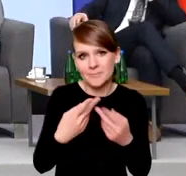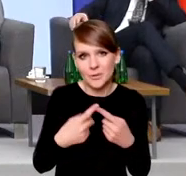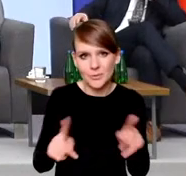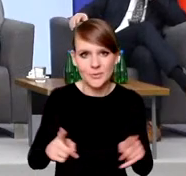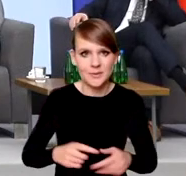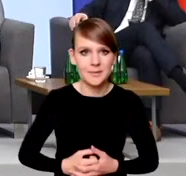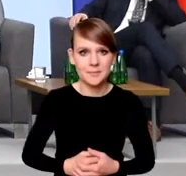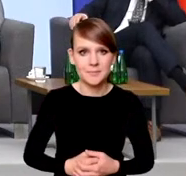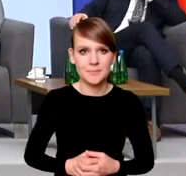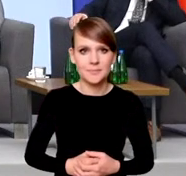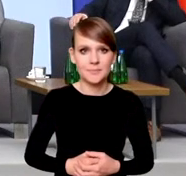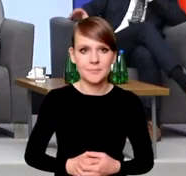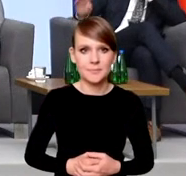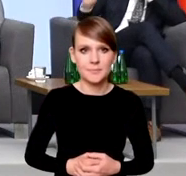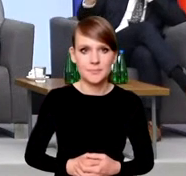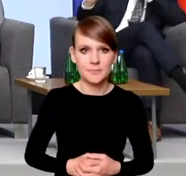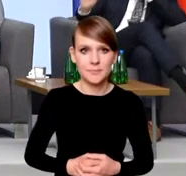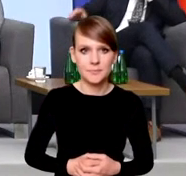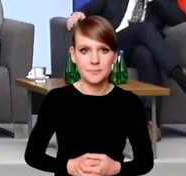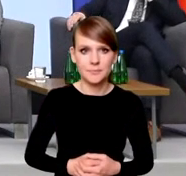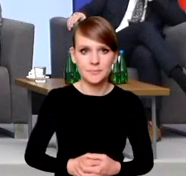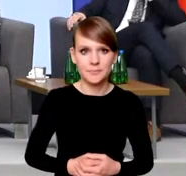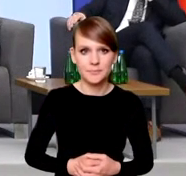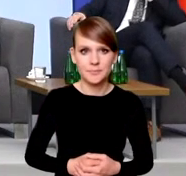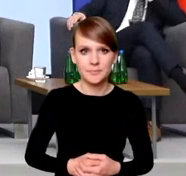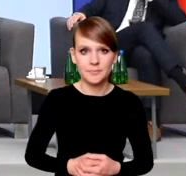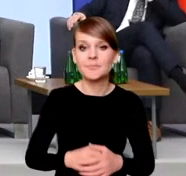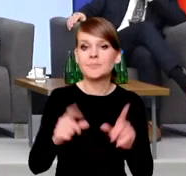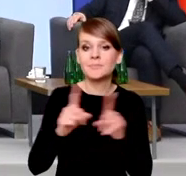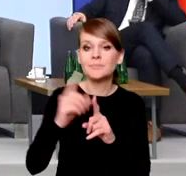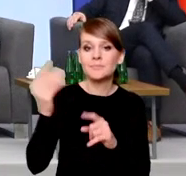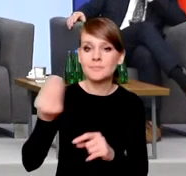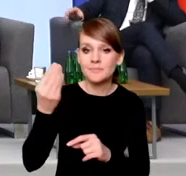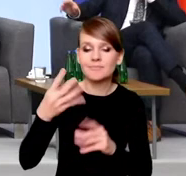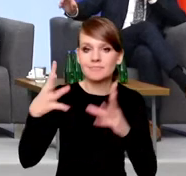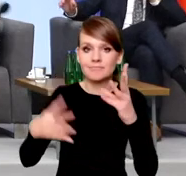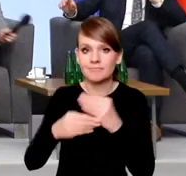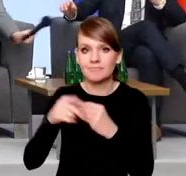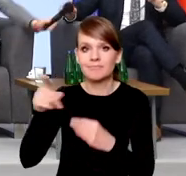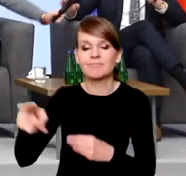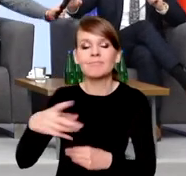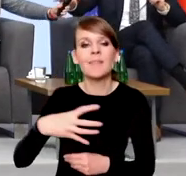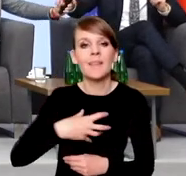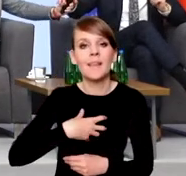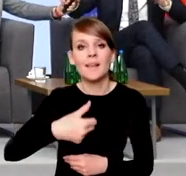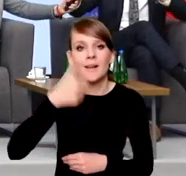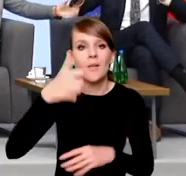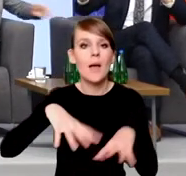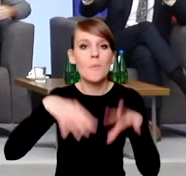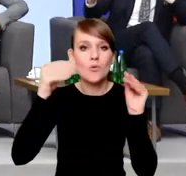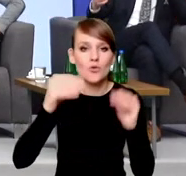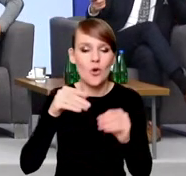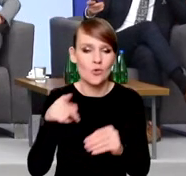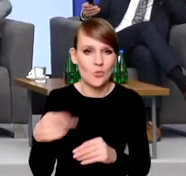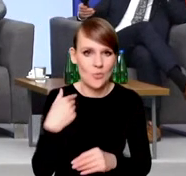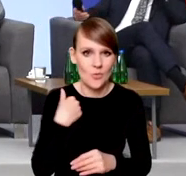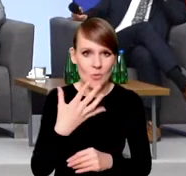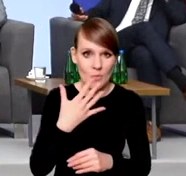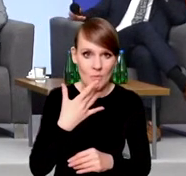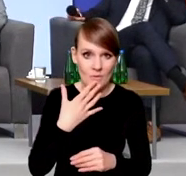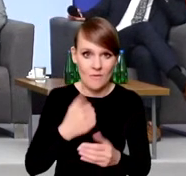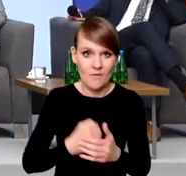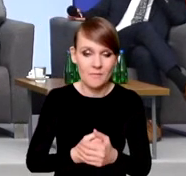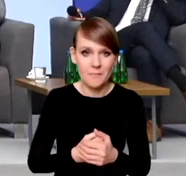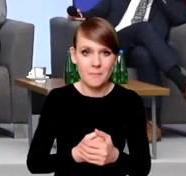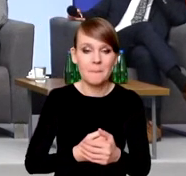To jest ważne, jeszcze nawiązując do tego, co pan rektor mówił na początku, że